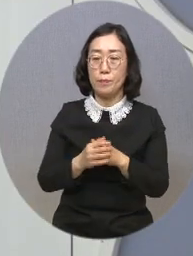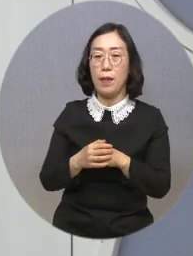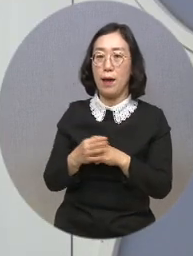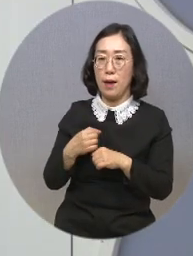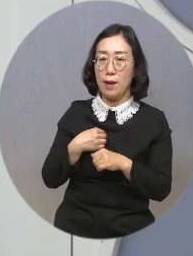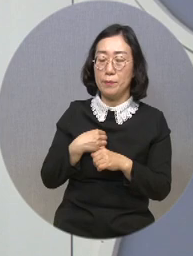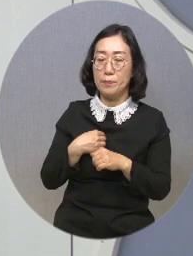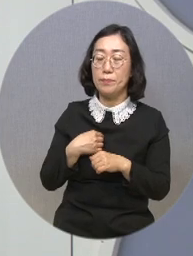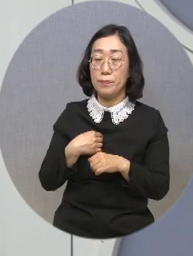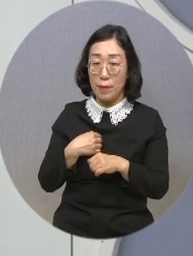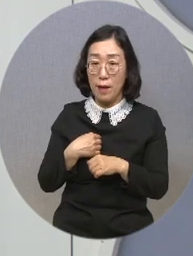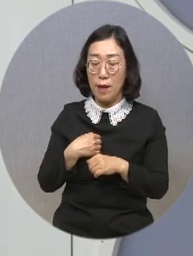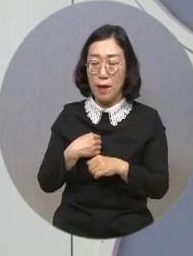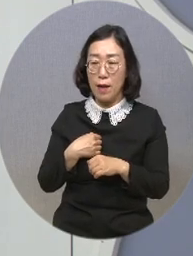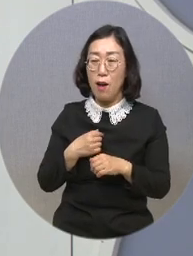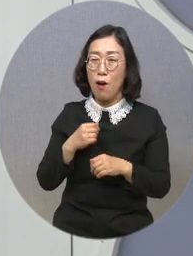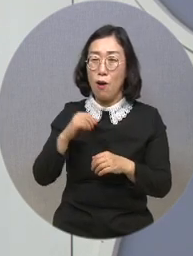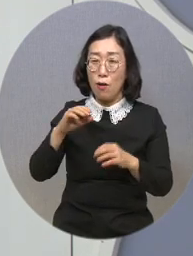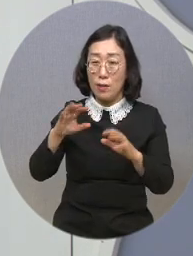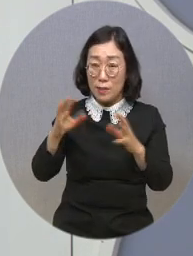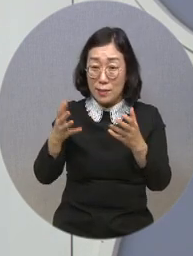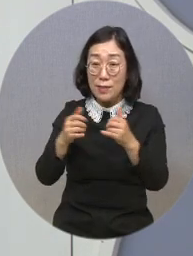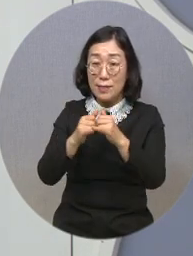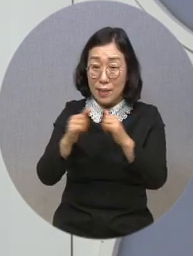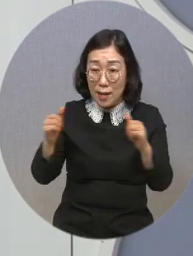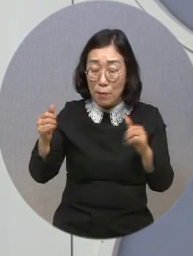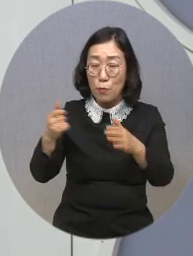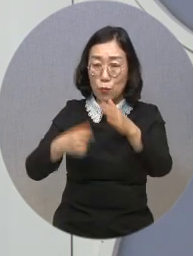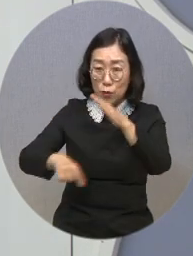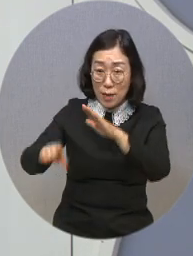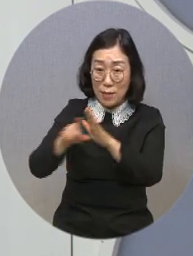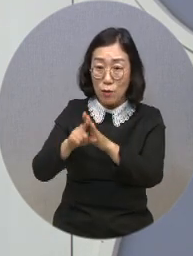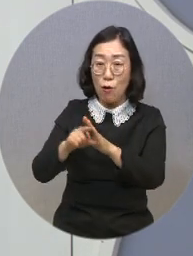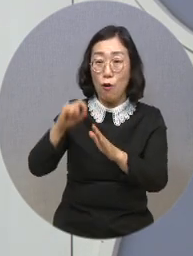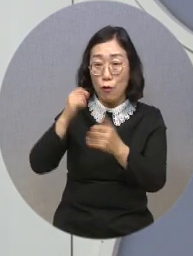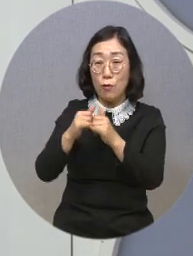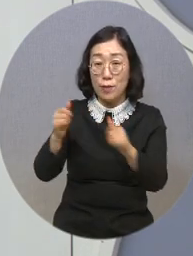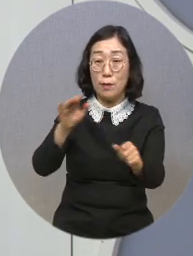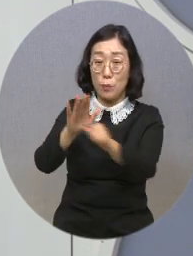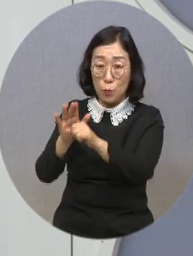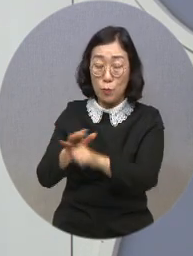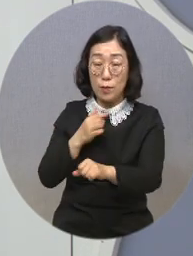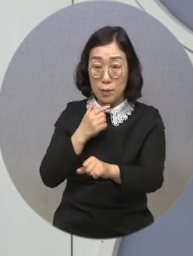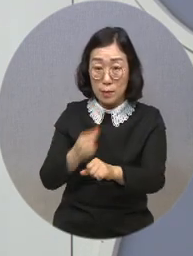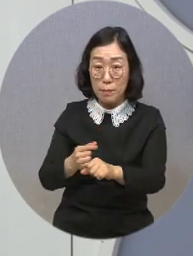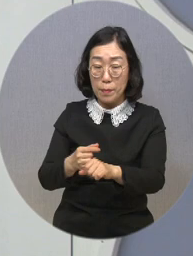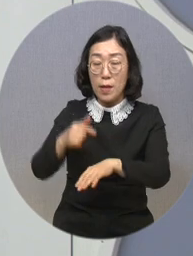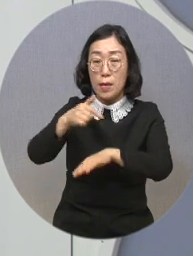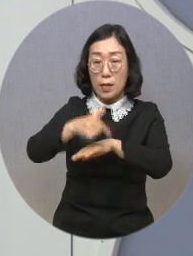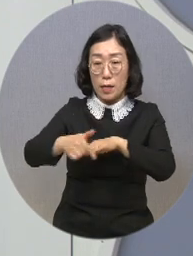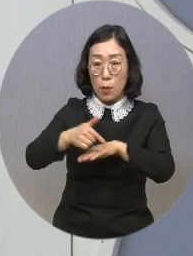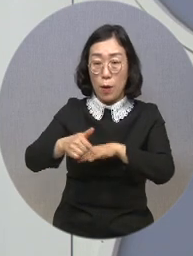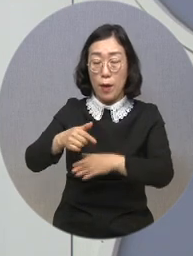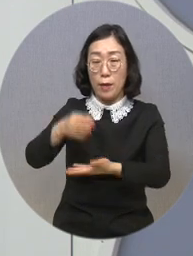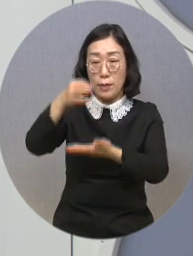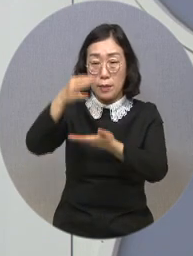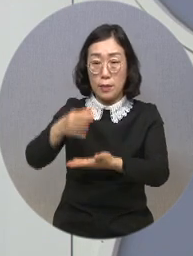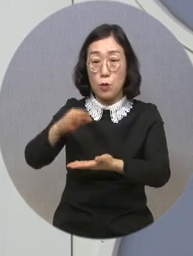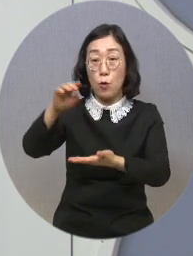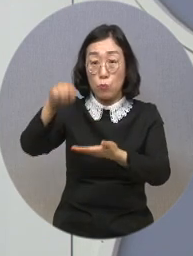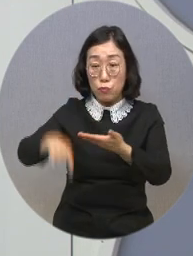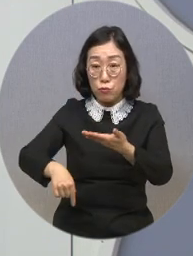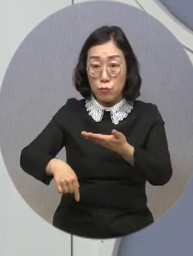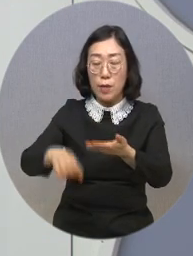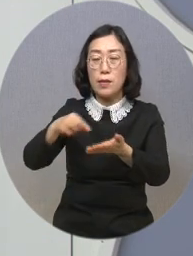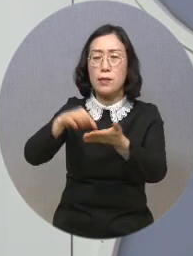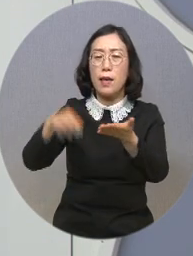아까 이제 서민의 대변자 역할을 하겠다 그랬는데 제가 이제 기획재정위원회에 있다 보니까 세금 문제가